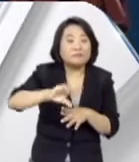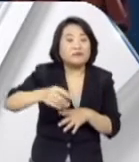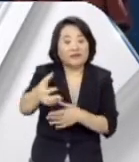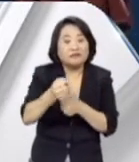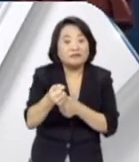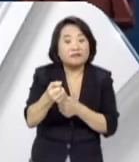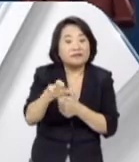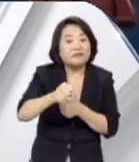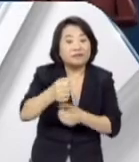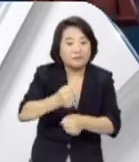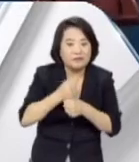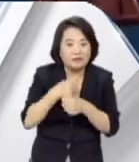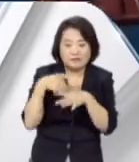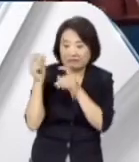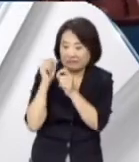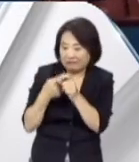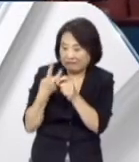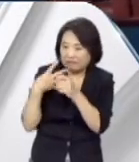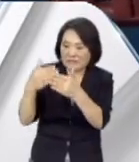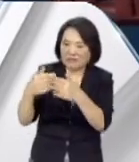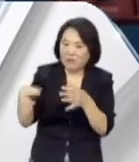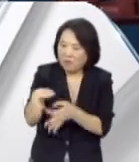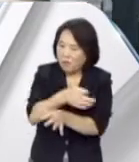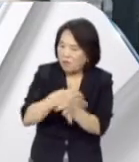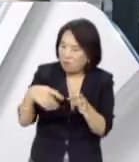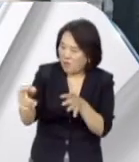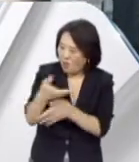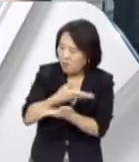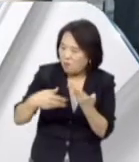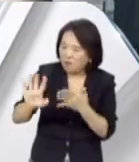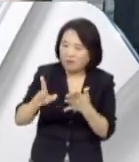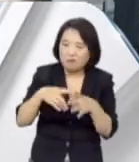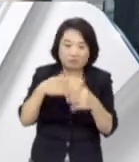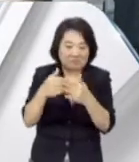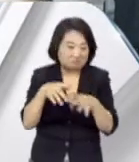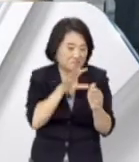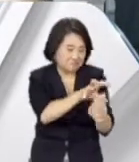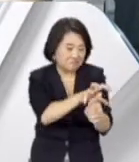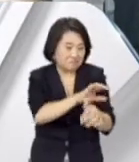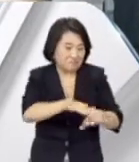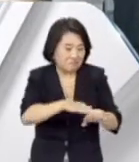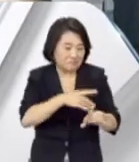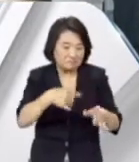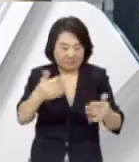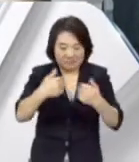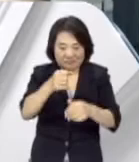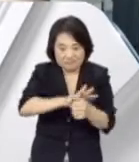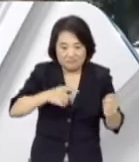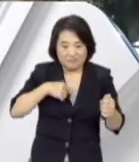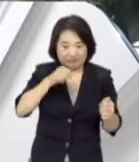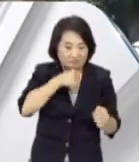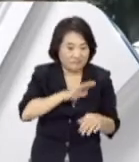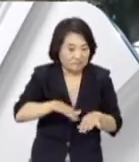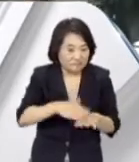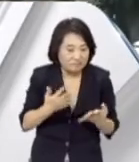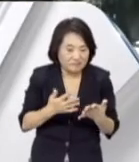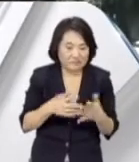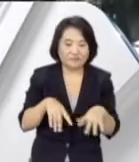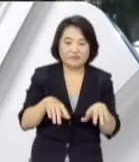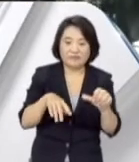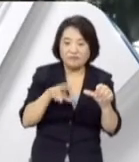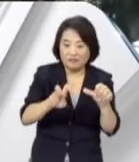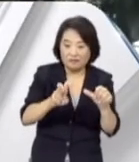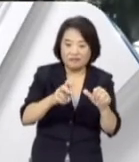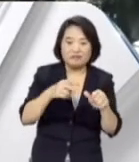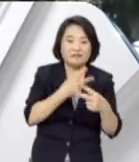中国有规定的经贸合作。大家就说，中国会用禁止来限制台湾内外搞关系，特别是五年内蔡